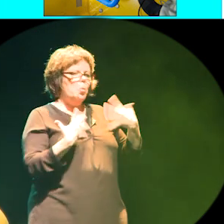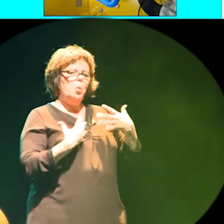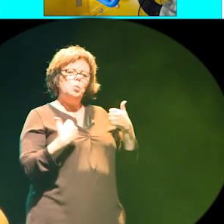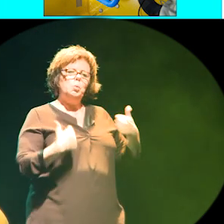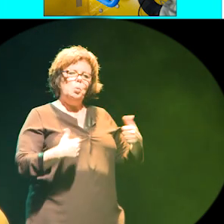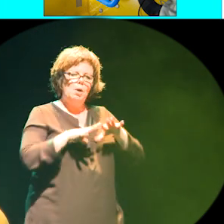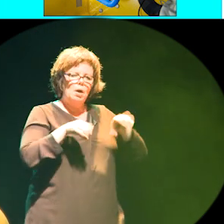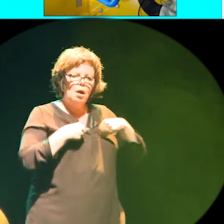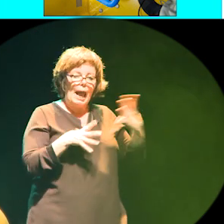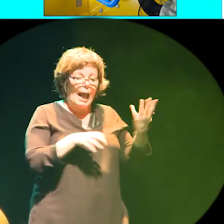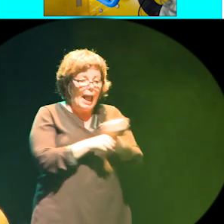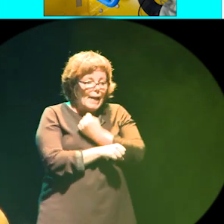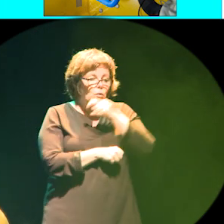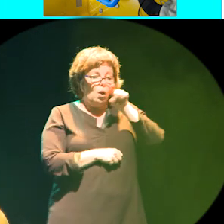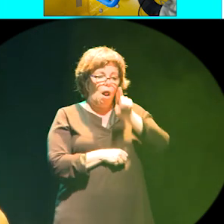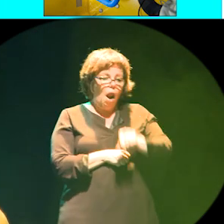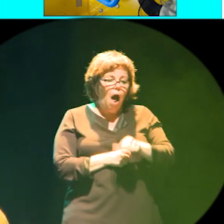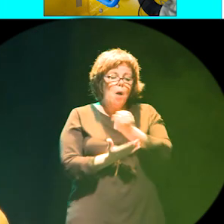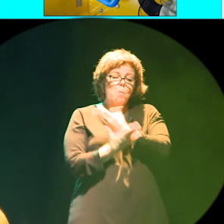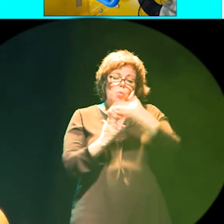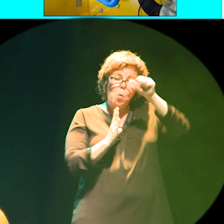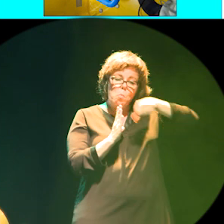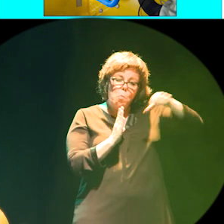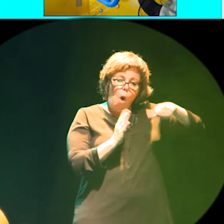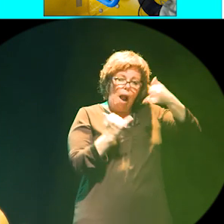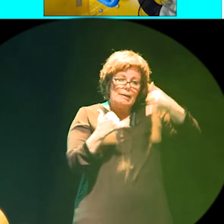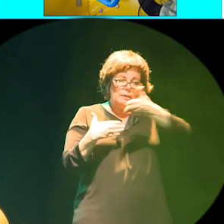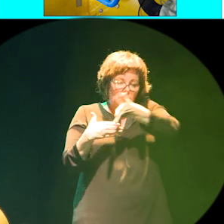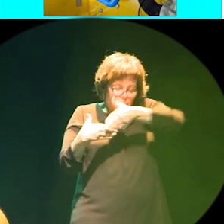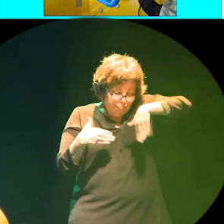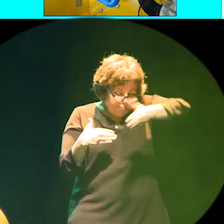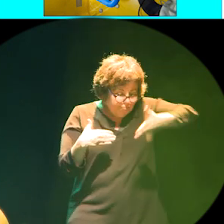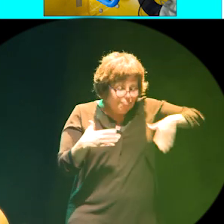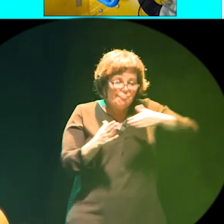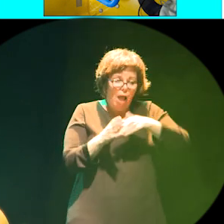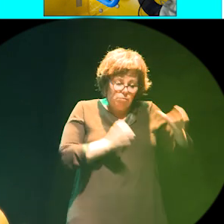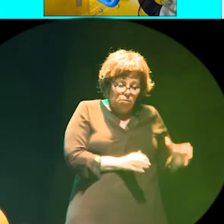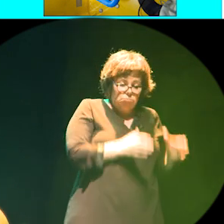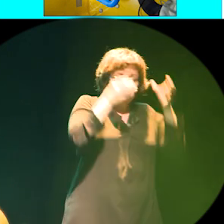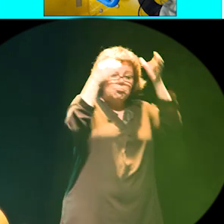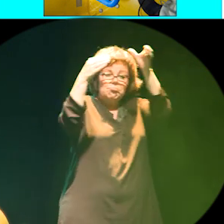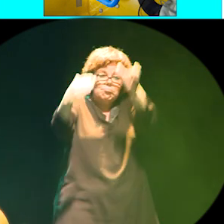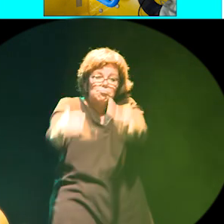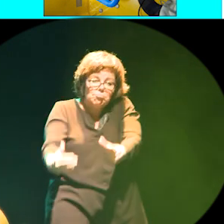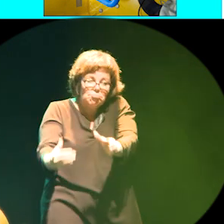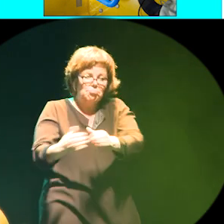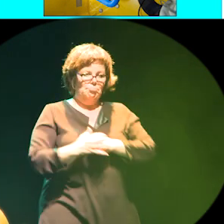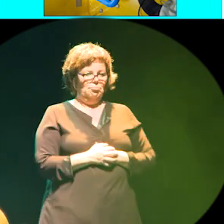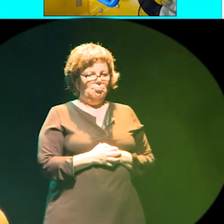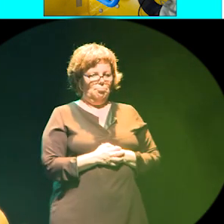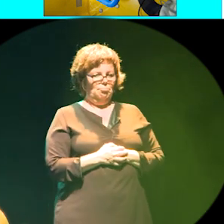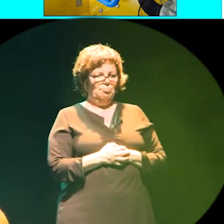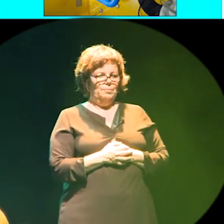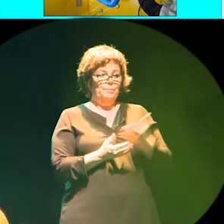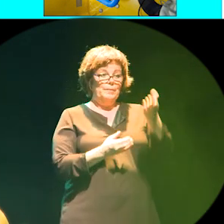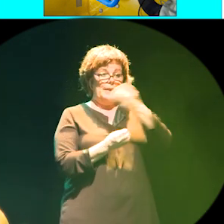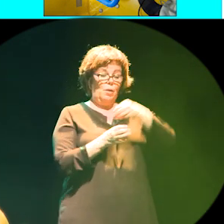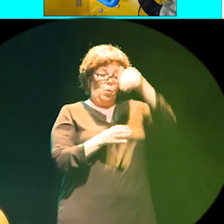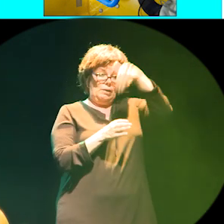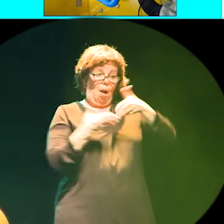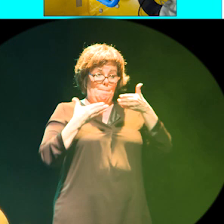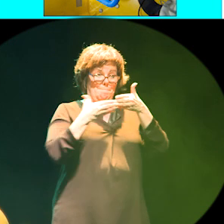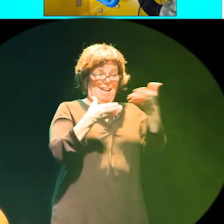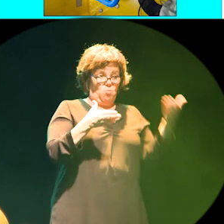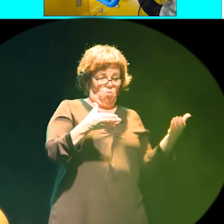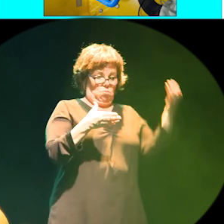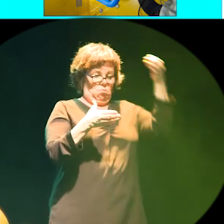maintenir cette instrumentation pendant plusieurs mois dans la baie de Marseille. Nous avons aussi installé ces types de capteurs sur un navire, un ferry, qui